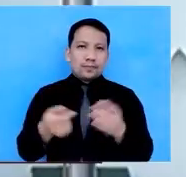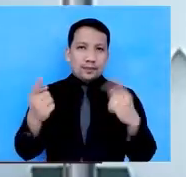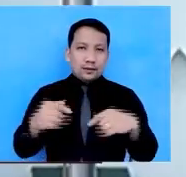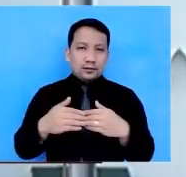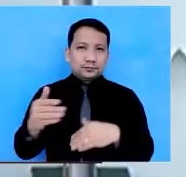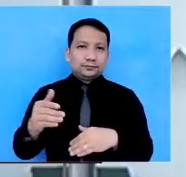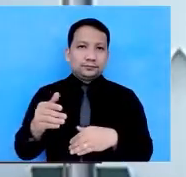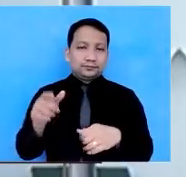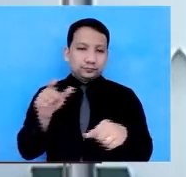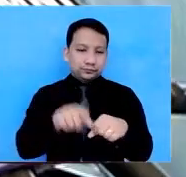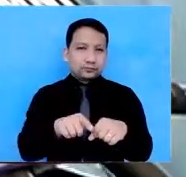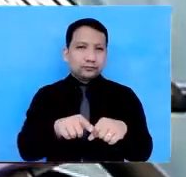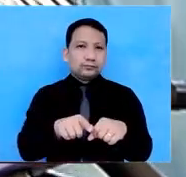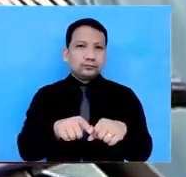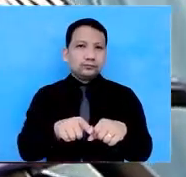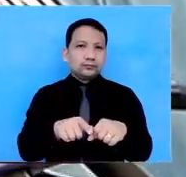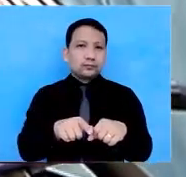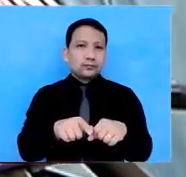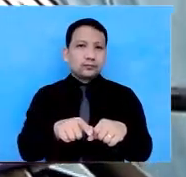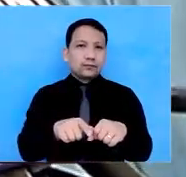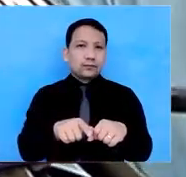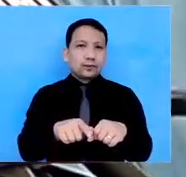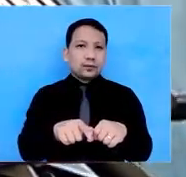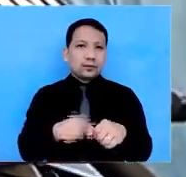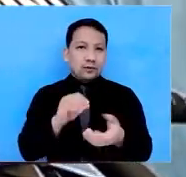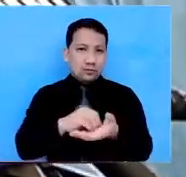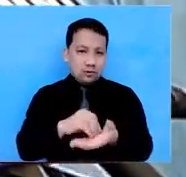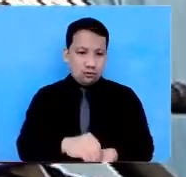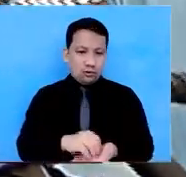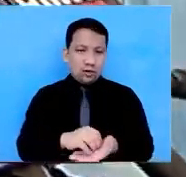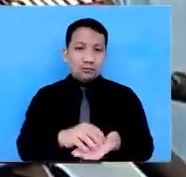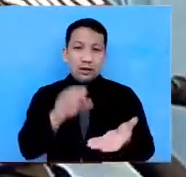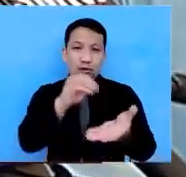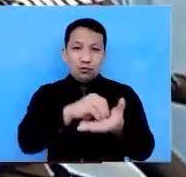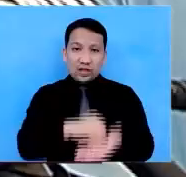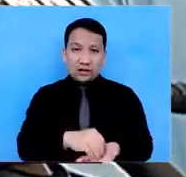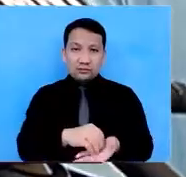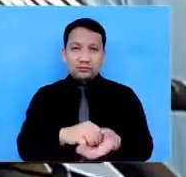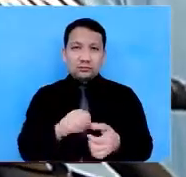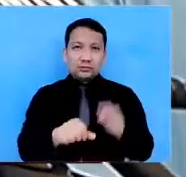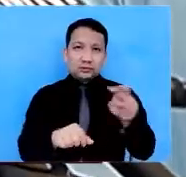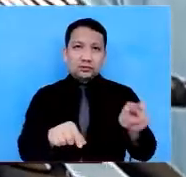sa loob ng kulungan. Totoo yun. Pag umiikot ako dito, mga sir,